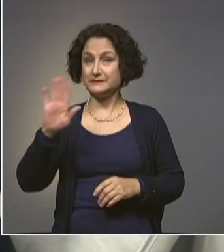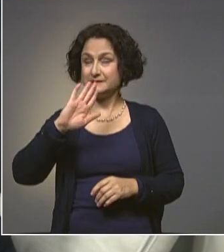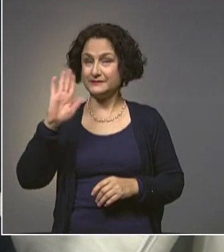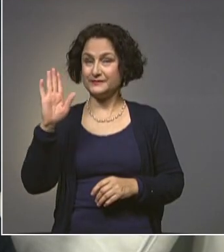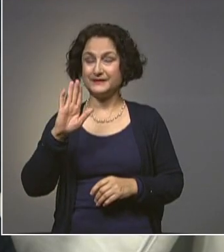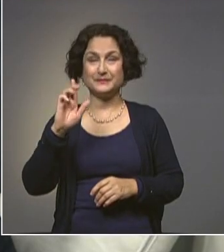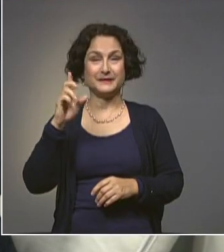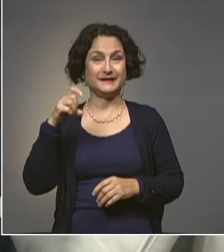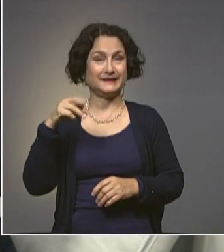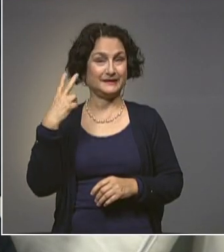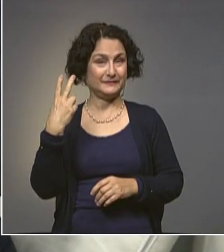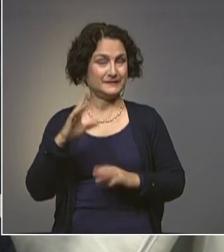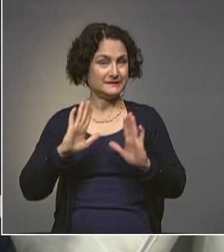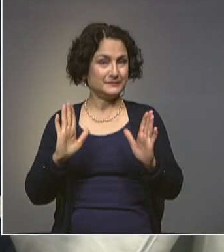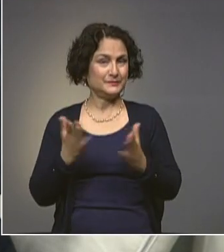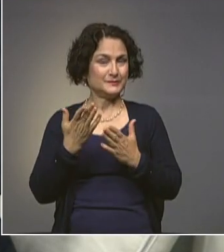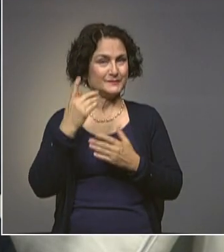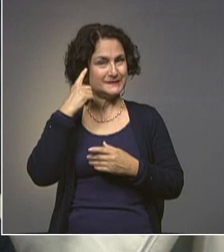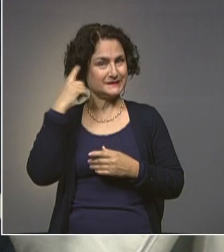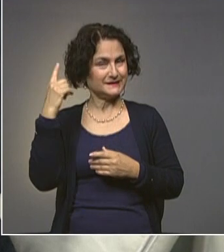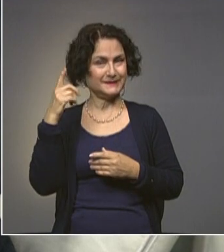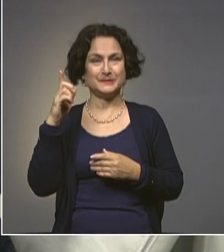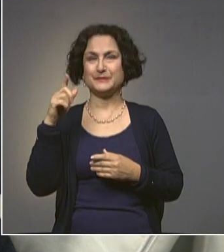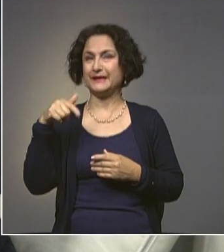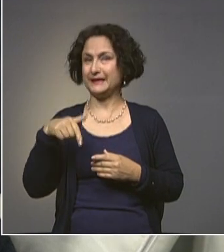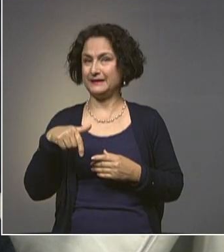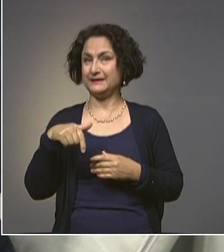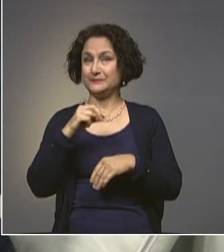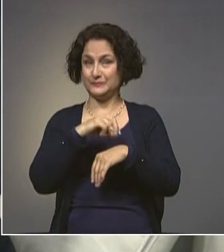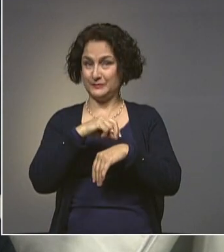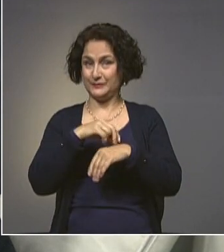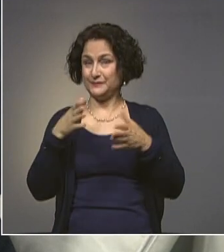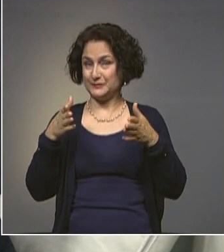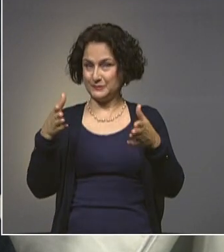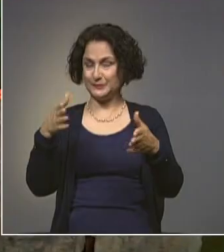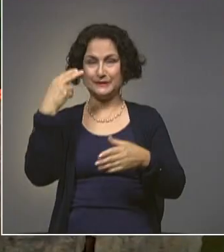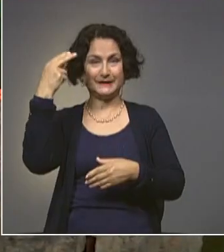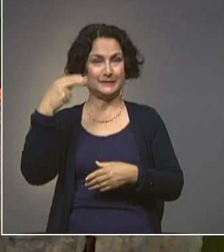Здравейте, по БНТ2 започва предаването Знание БГ от Солюто в Пловдив, темите днес.